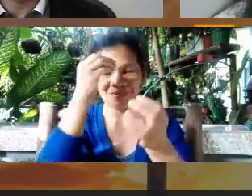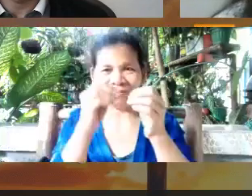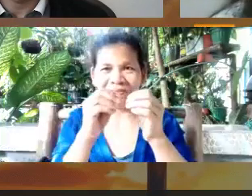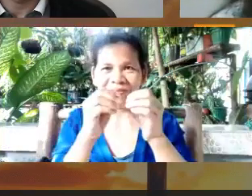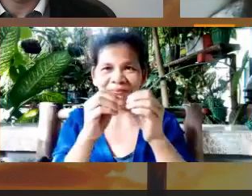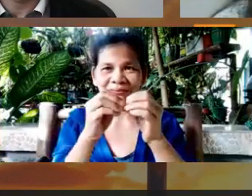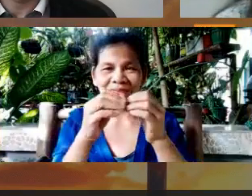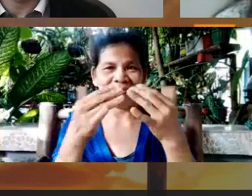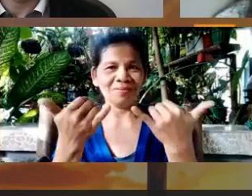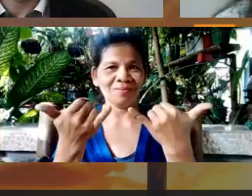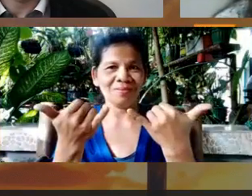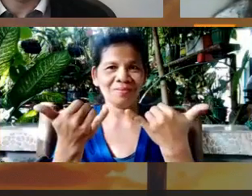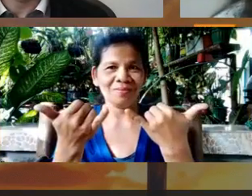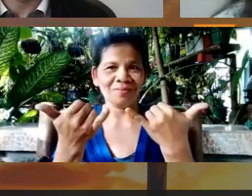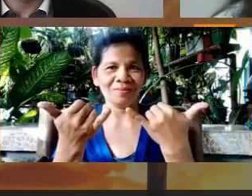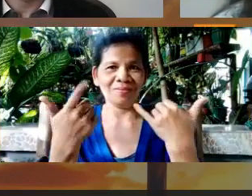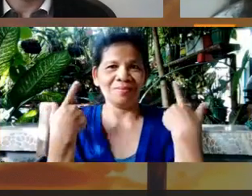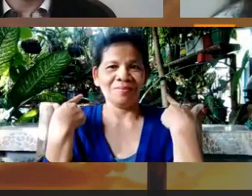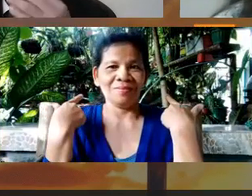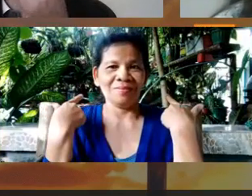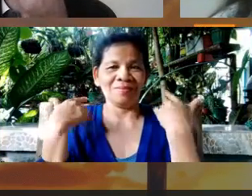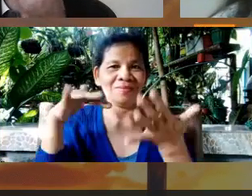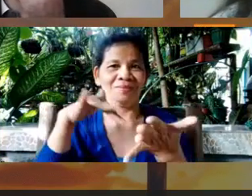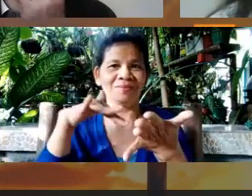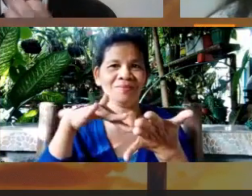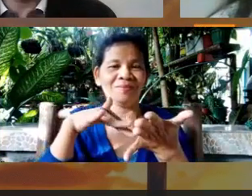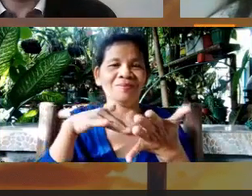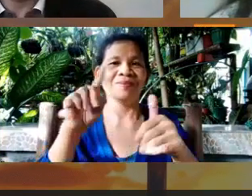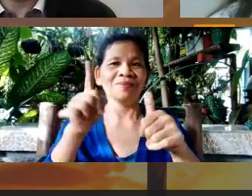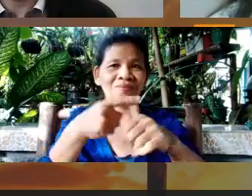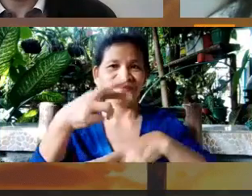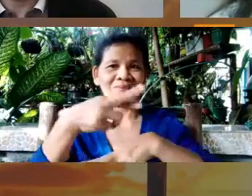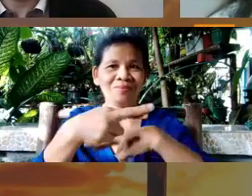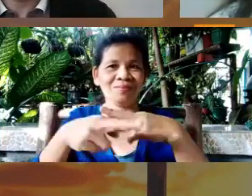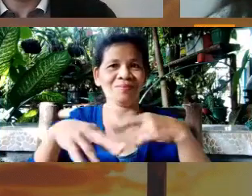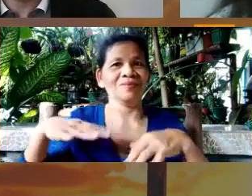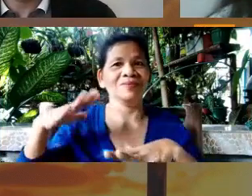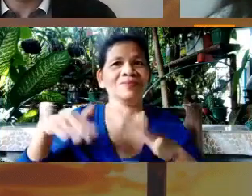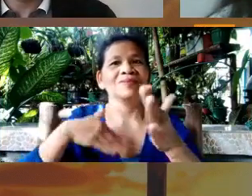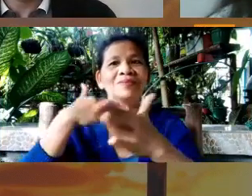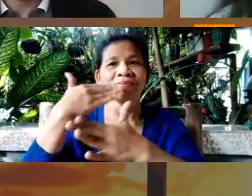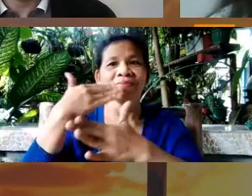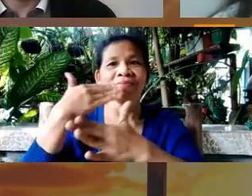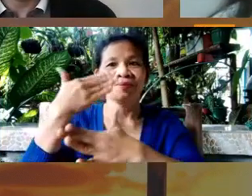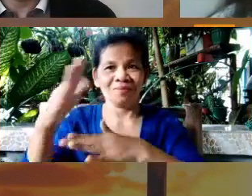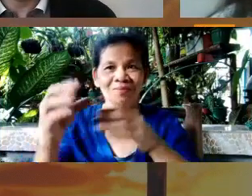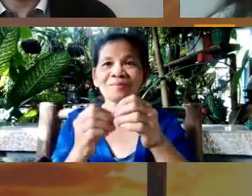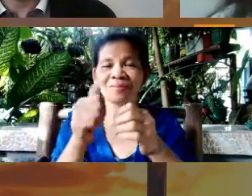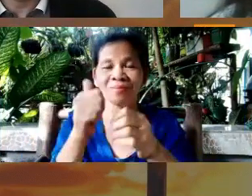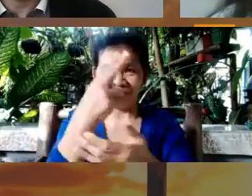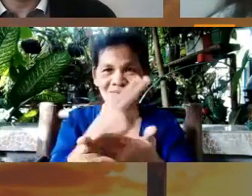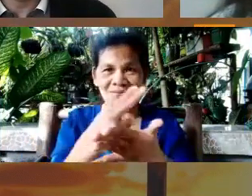ito, nag-aral po tayo sa unang silid. Sa susunod po ay papag-aralan po natin ang most holy place. At